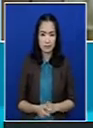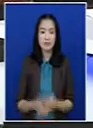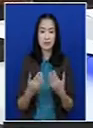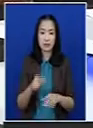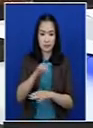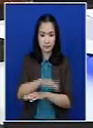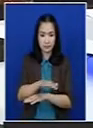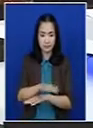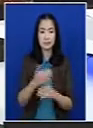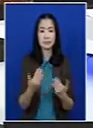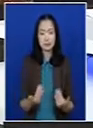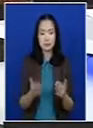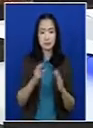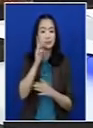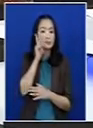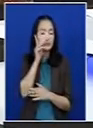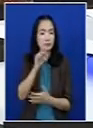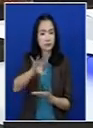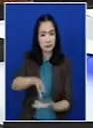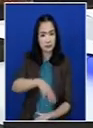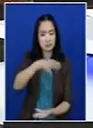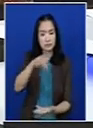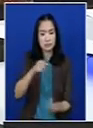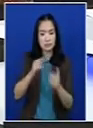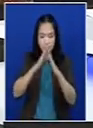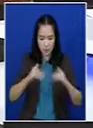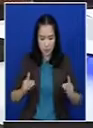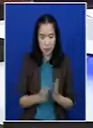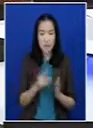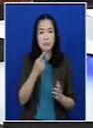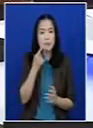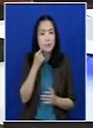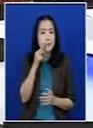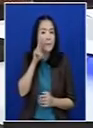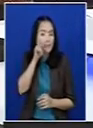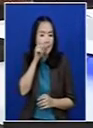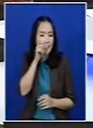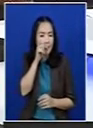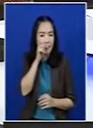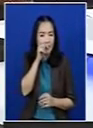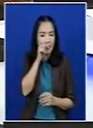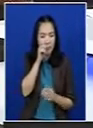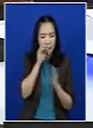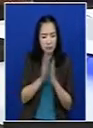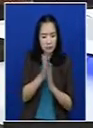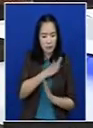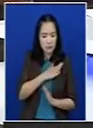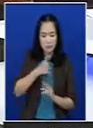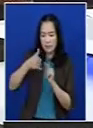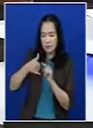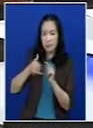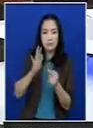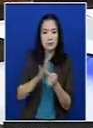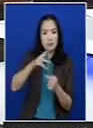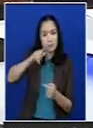เมื่อช่วงเย็นที่ผ่านมาผู้สื่อข่าวรายงานจากวัดปากน้ำภาษีเจริญบอกว่าหลวงพี่แป๊ะหรือว่าพระมหาศ